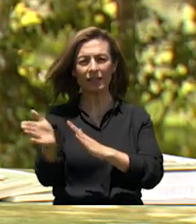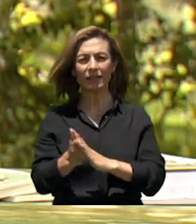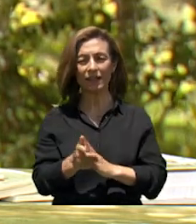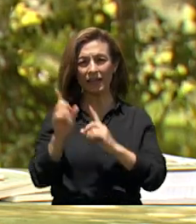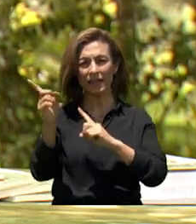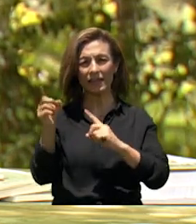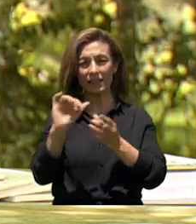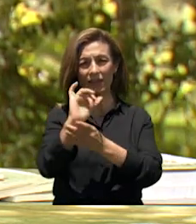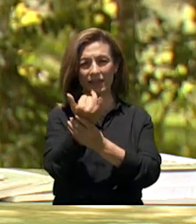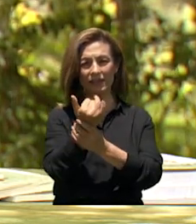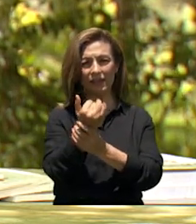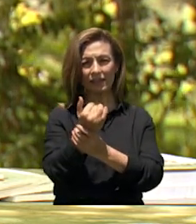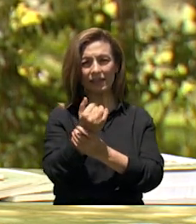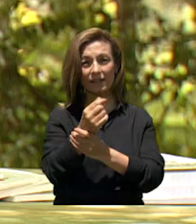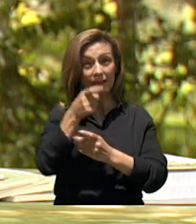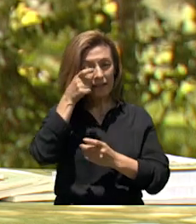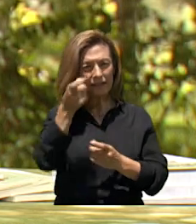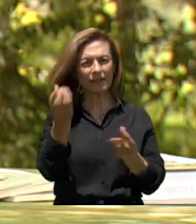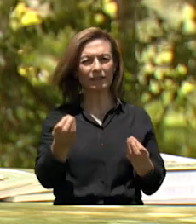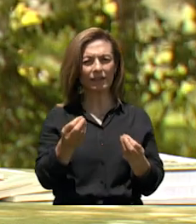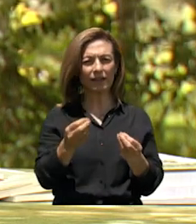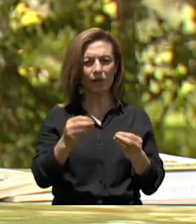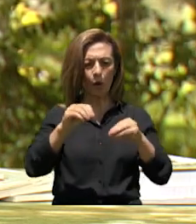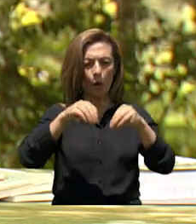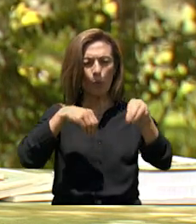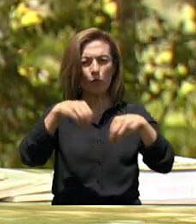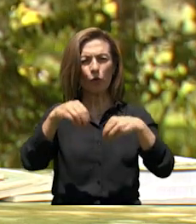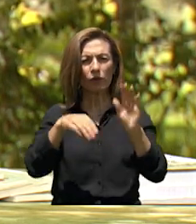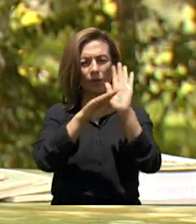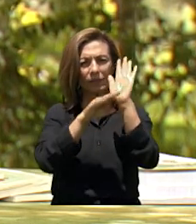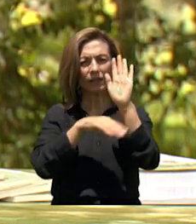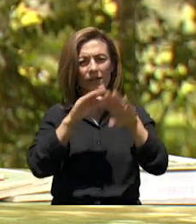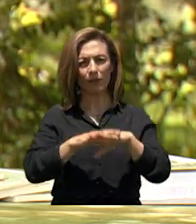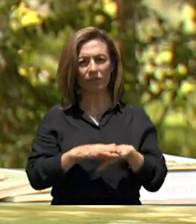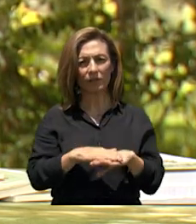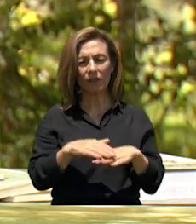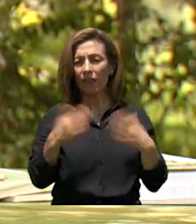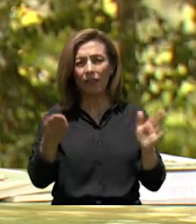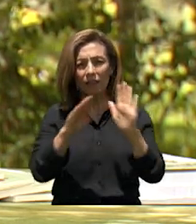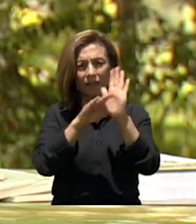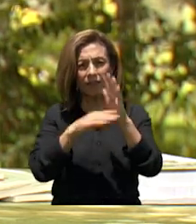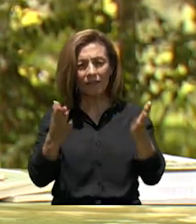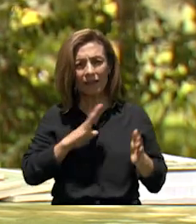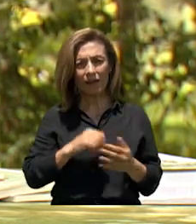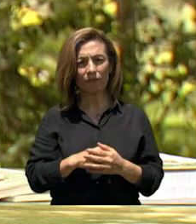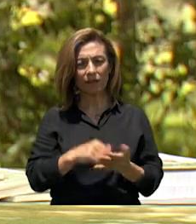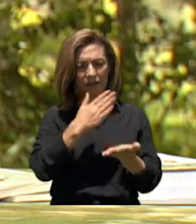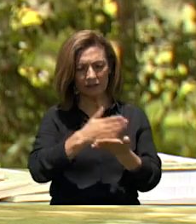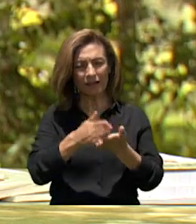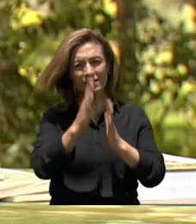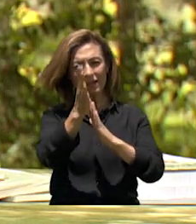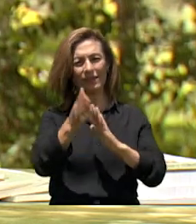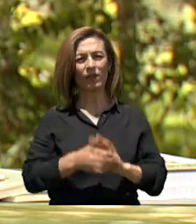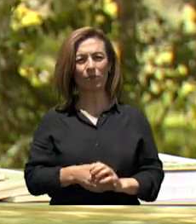bir yaz okulu programı tasarladık nelermi var Yaz programımızda derslerimiz devam